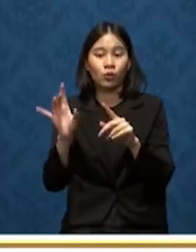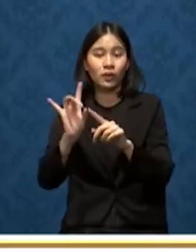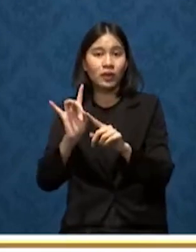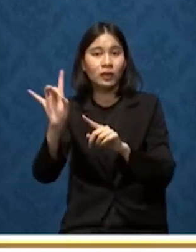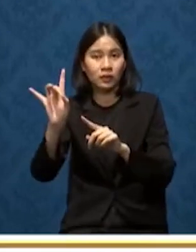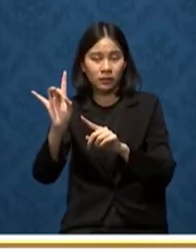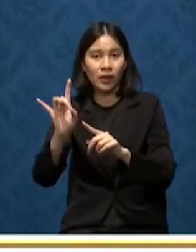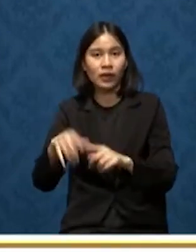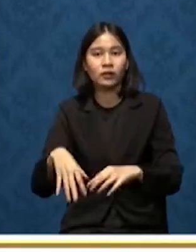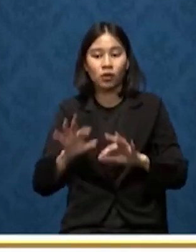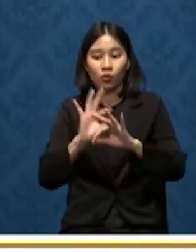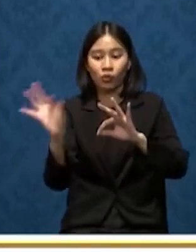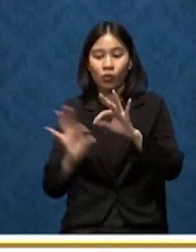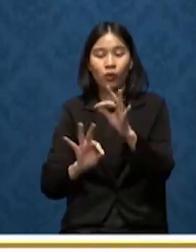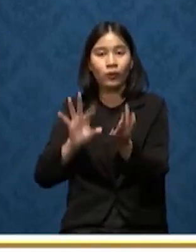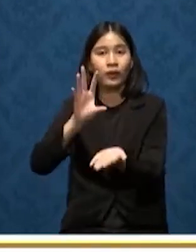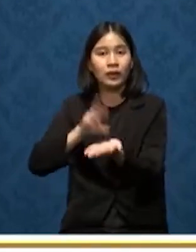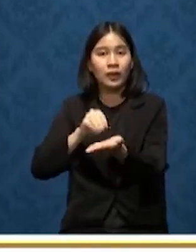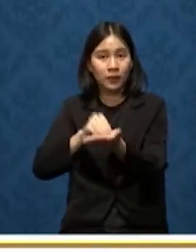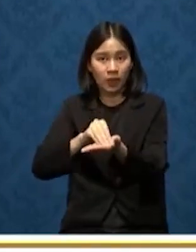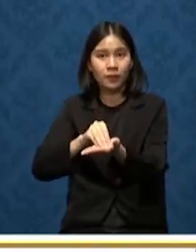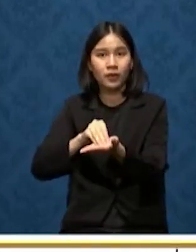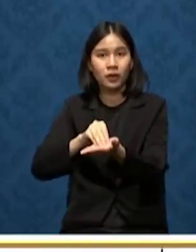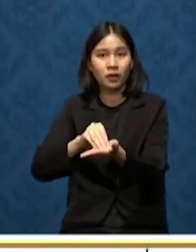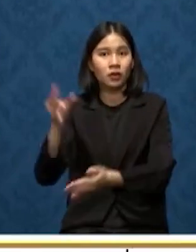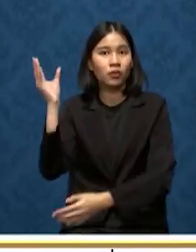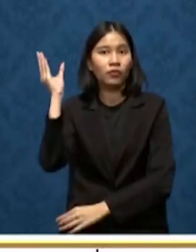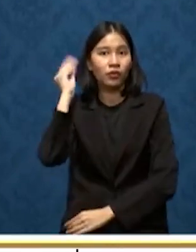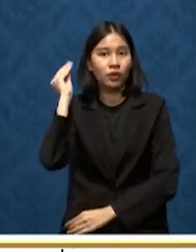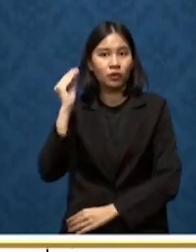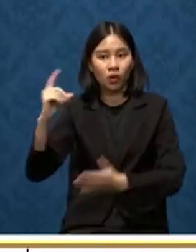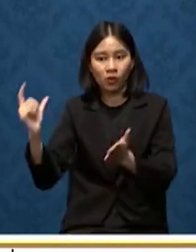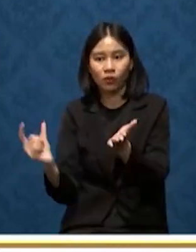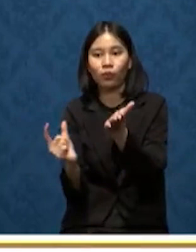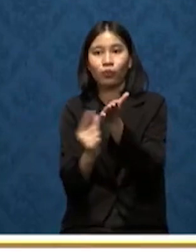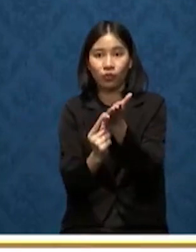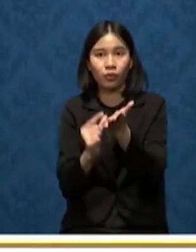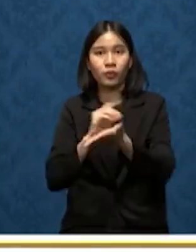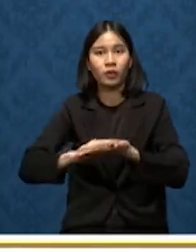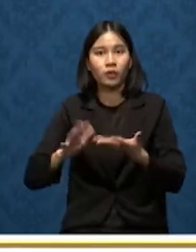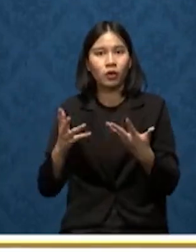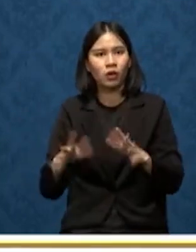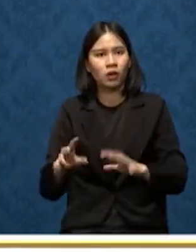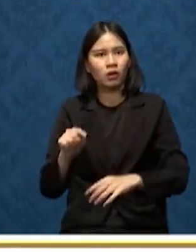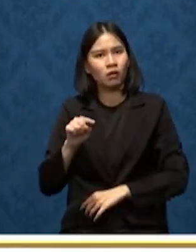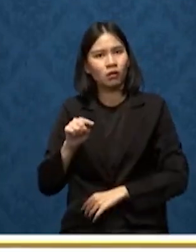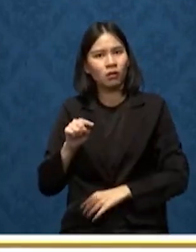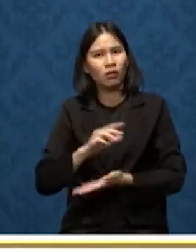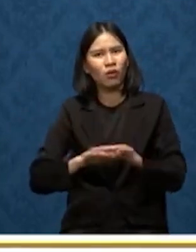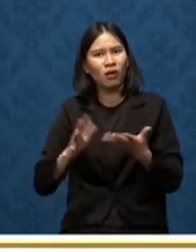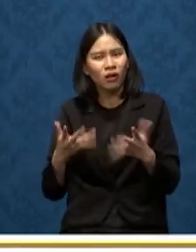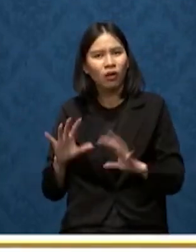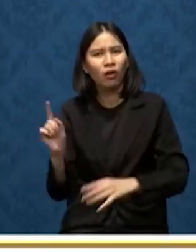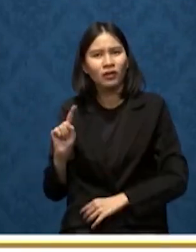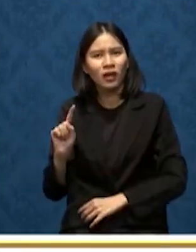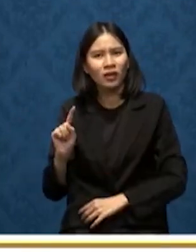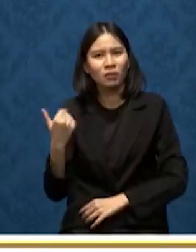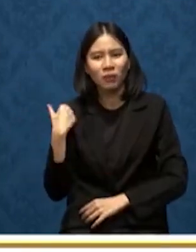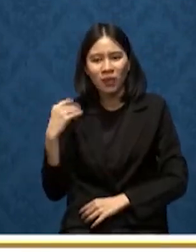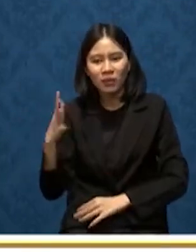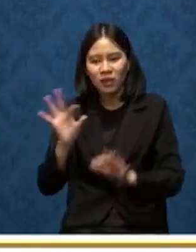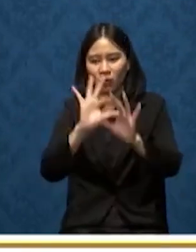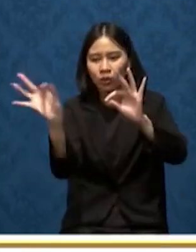ได้นำผลการลับฟงความเห็นมาประกอบด้วยแล้วมาด้วยแล้วอย่ไรมไม่มีถ้ามัพทาน